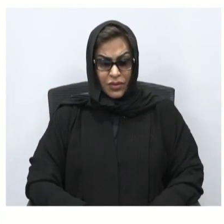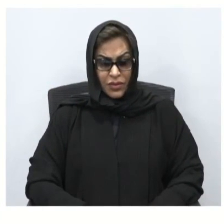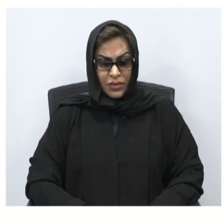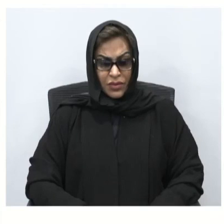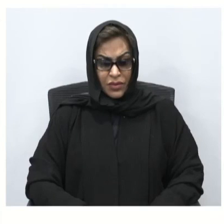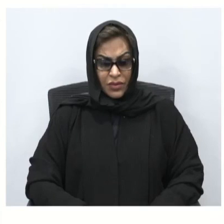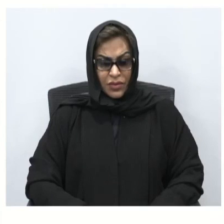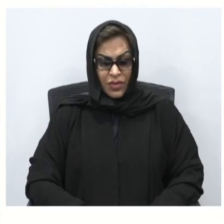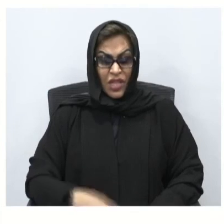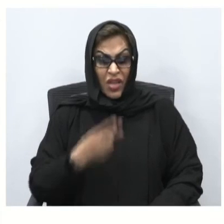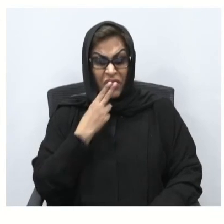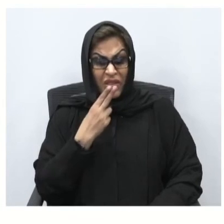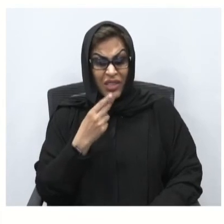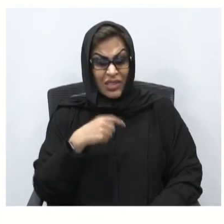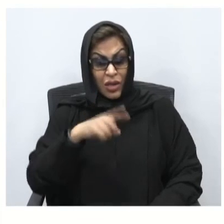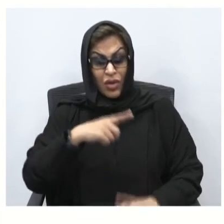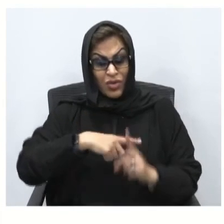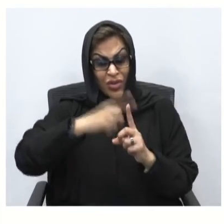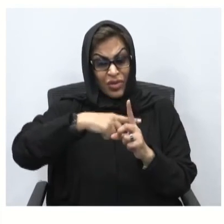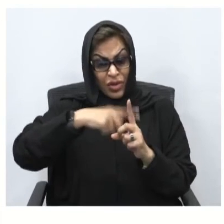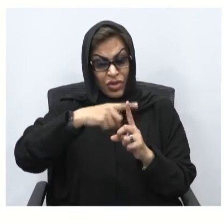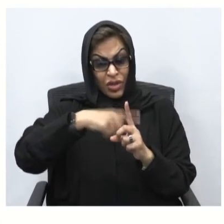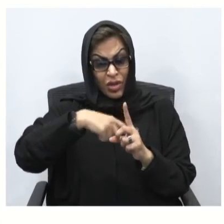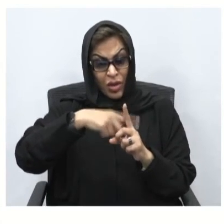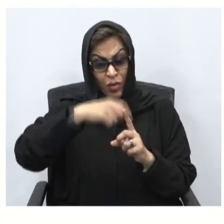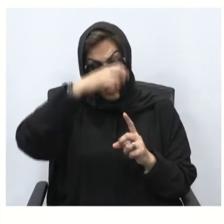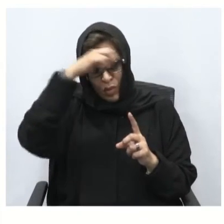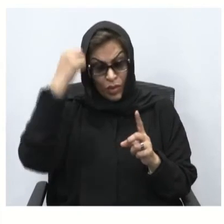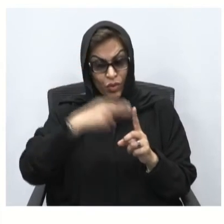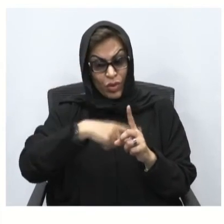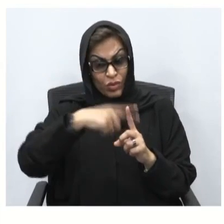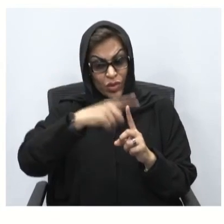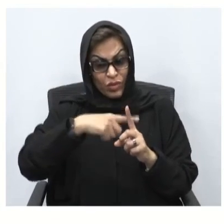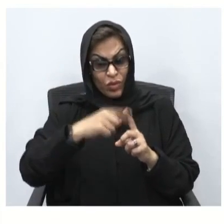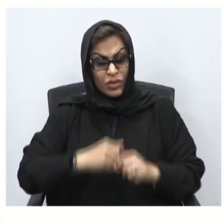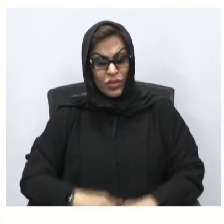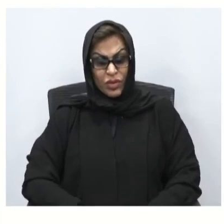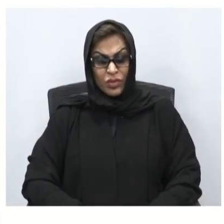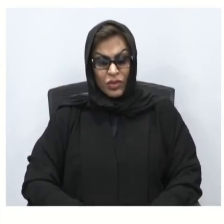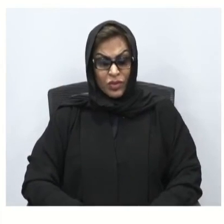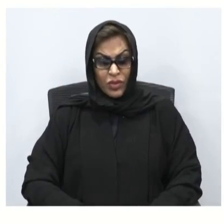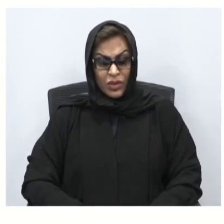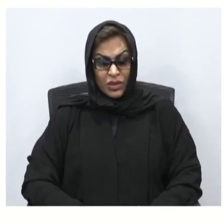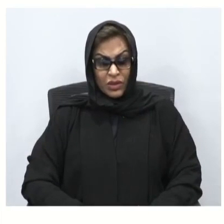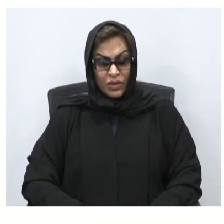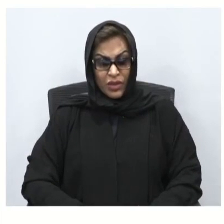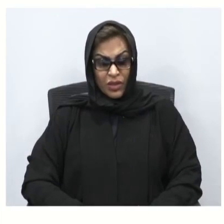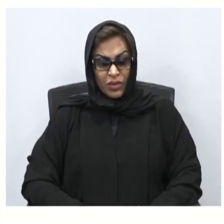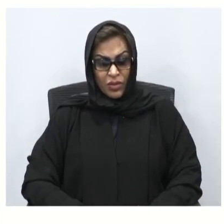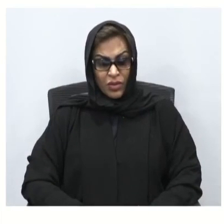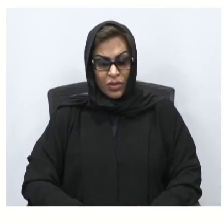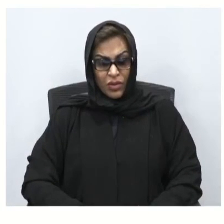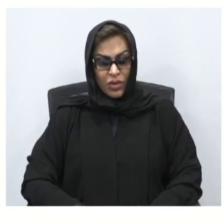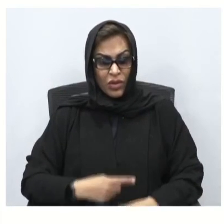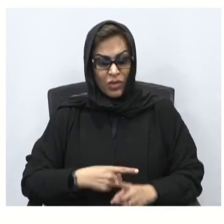مرتين الدرجه الحراره او اضرار التدخين درجه الحراره الناتجه عن التدخين والدخان وثاني اكسيد الكربون قد